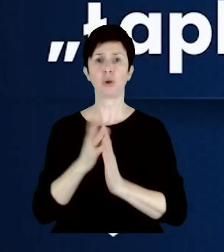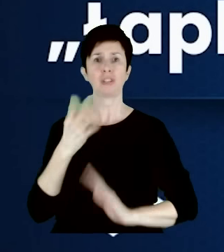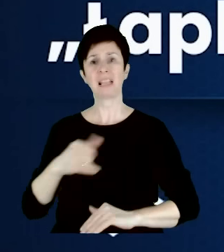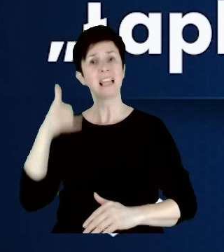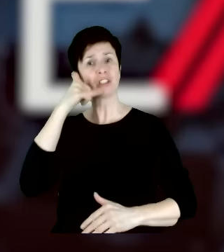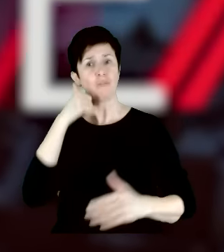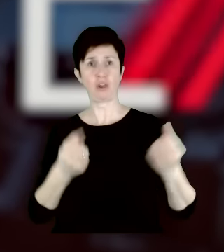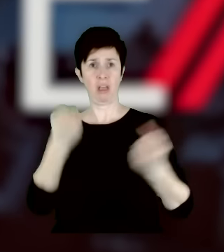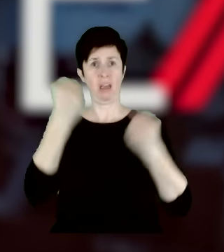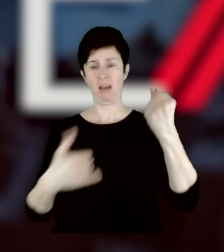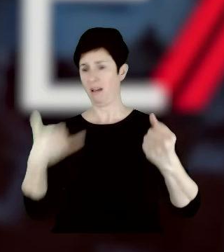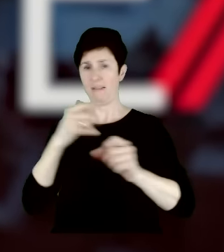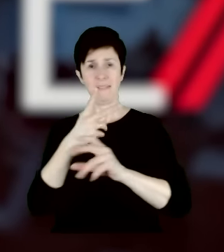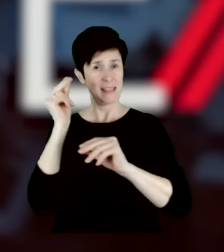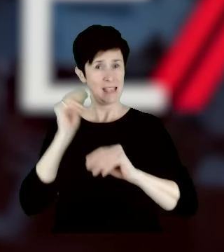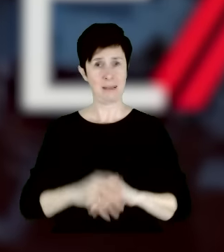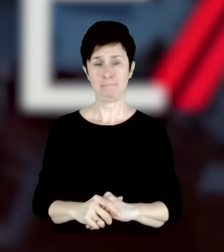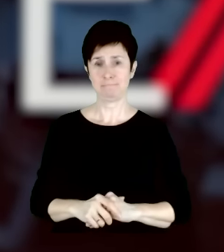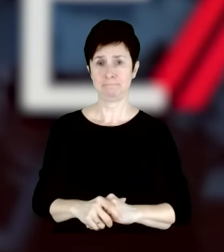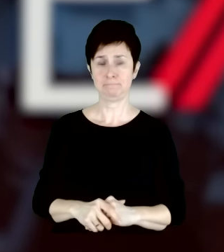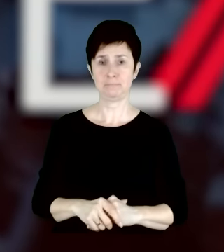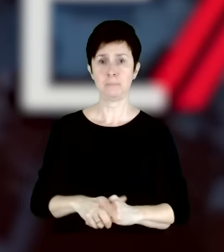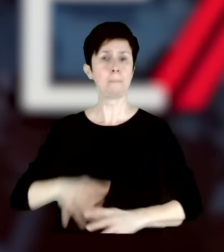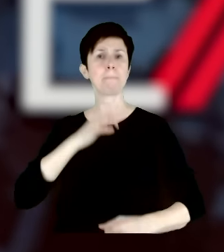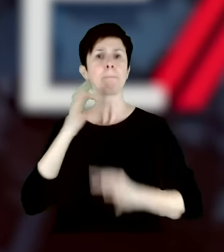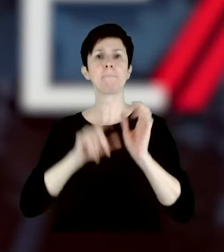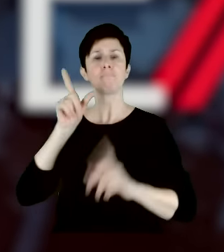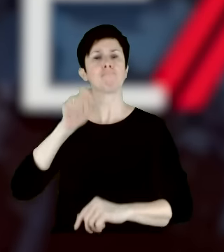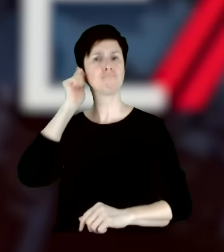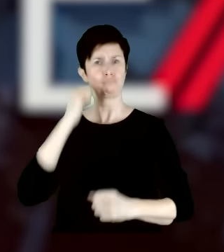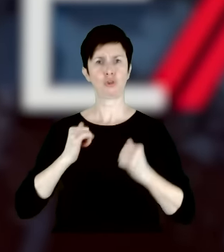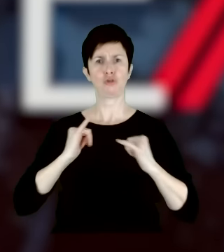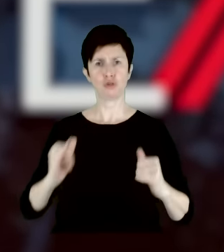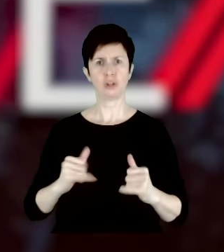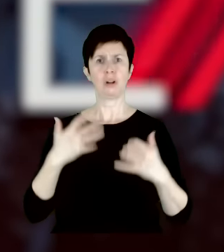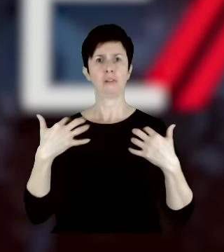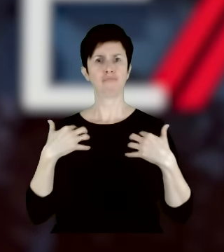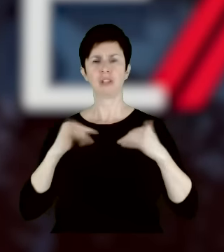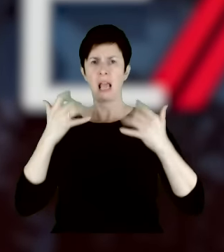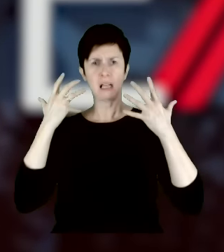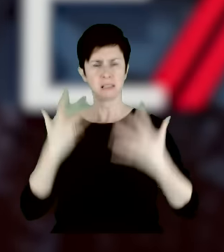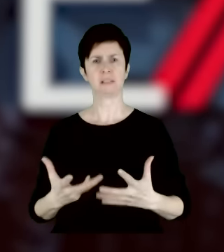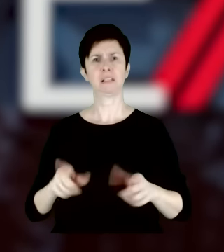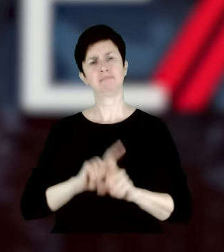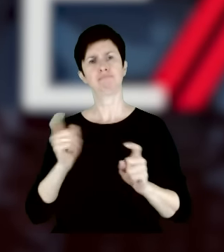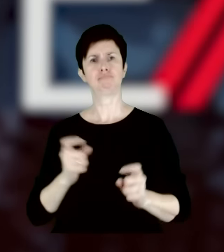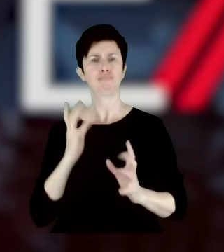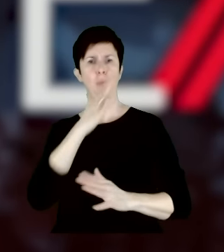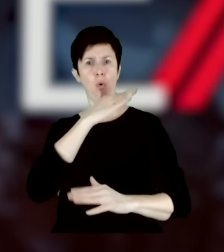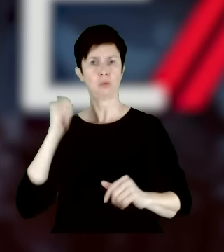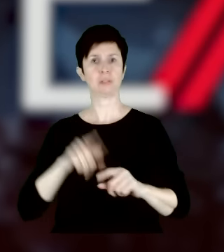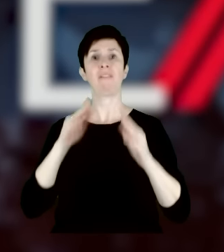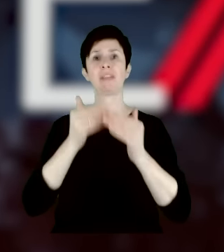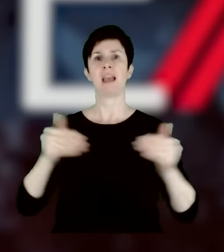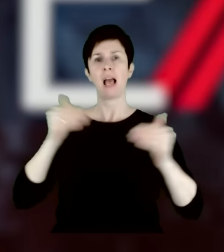jazdy. To opowieść o silnej kobiecie, która żyła tak jak chciała i szła przez życie z humorem. Podczas spektaklu poznajemy